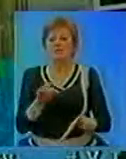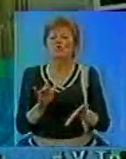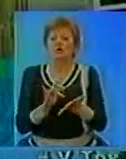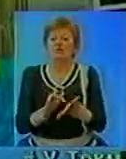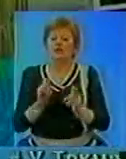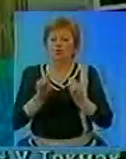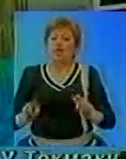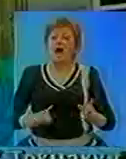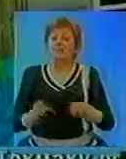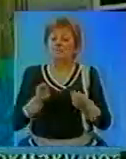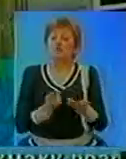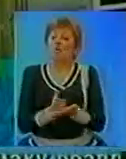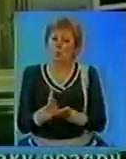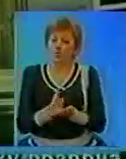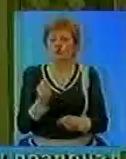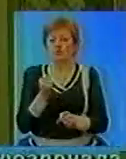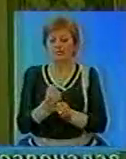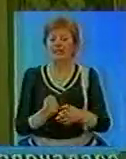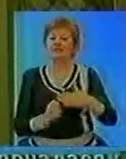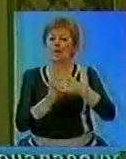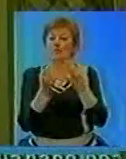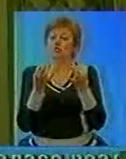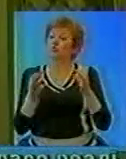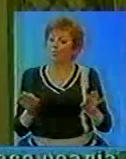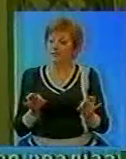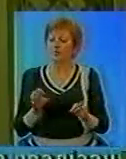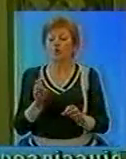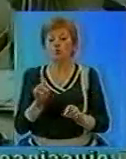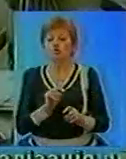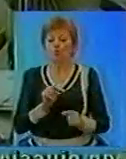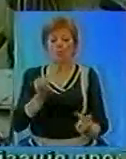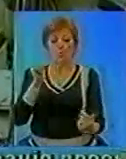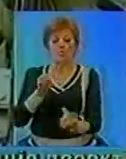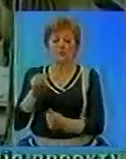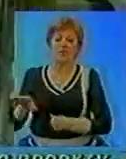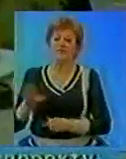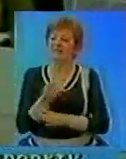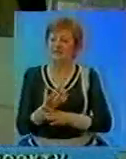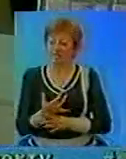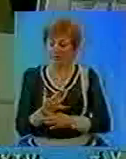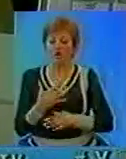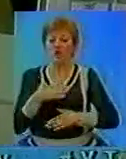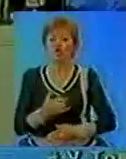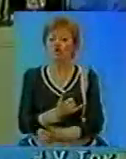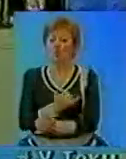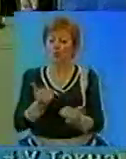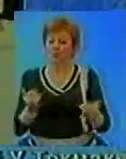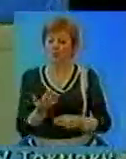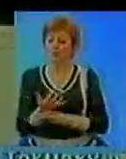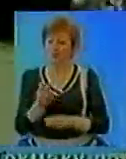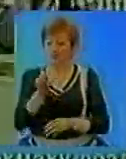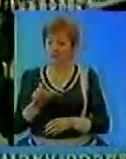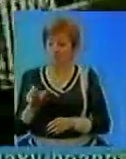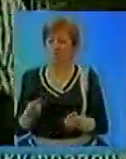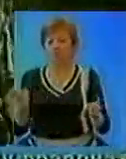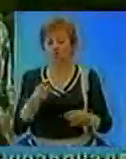надання адміністративних послуг вже створено на базі дозвільного, але для того, аби він відповідав усім вимогам і задовольняв потреби клієнтів, належить зробити